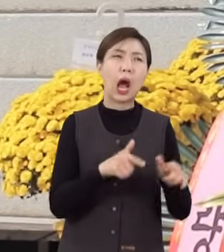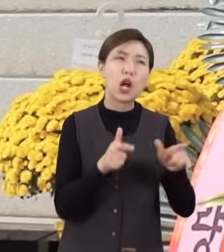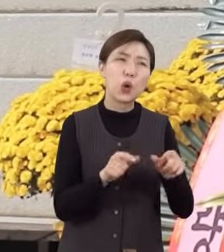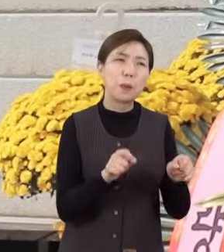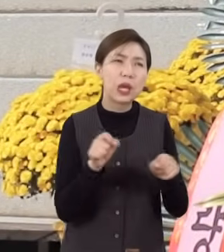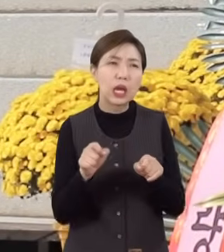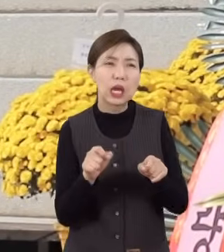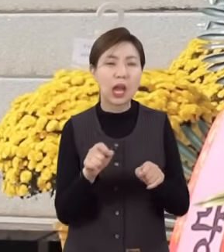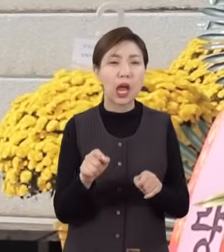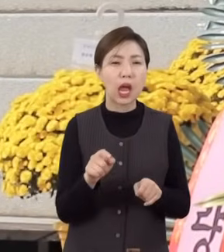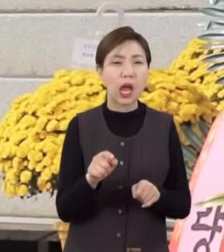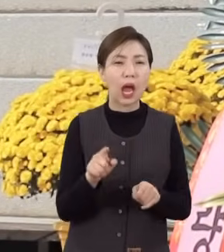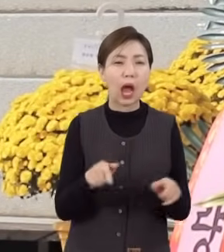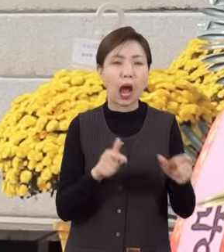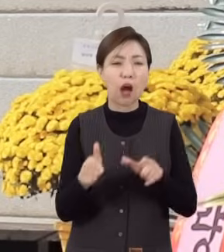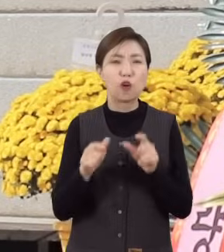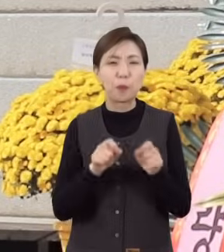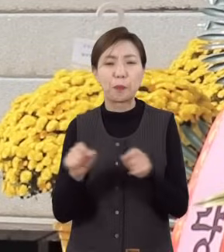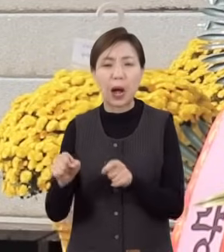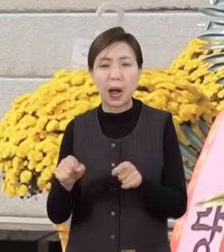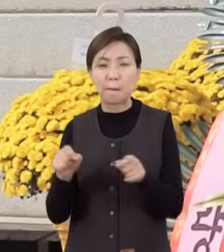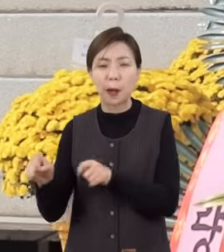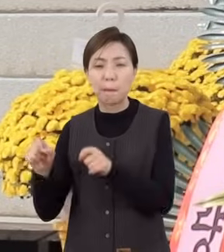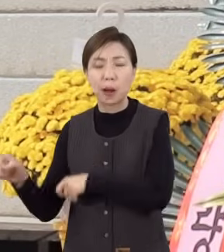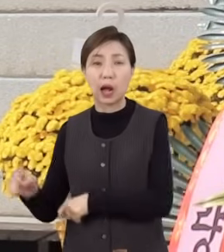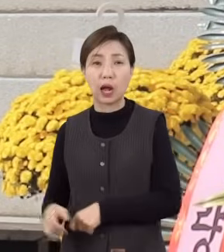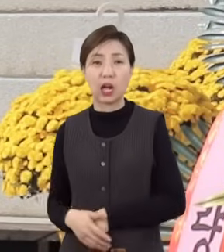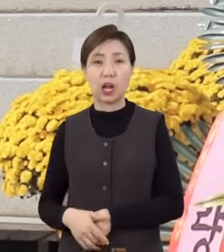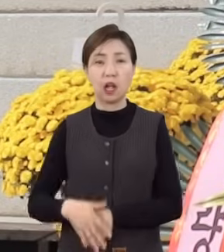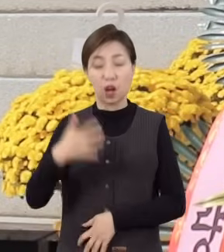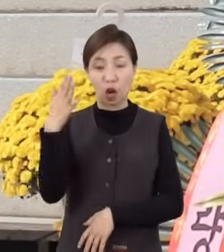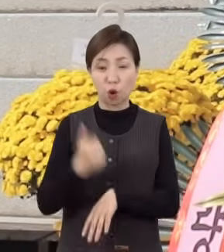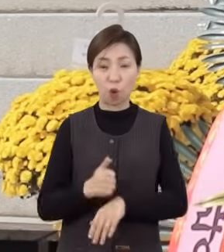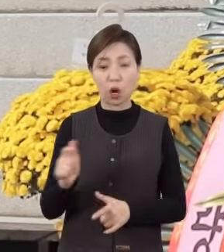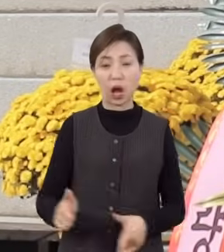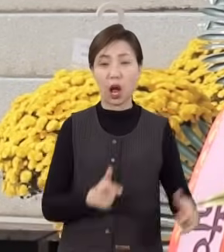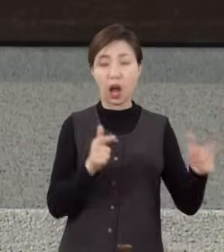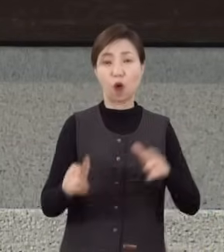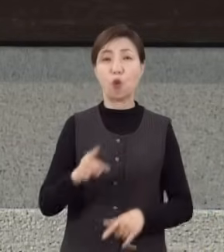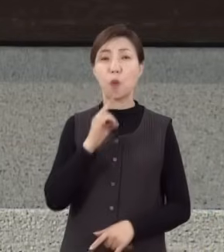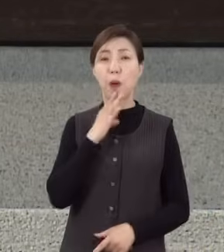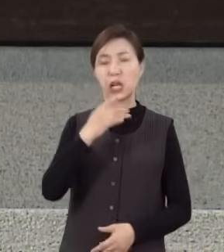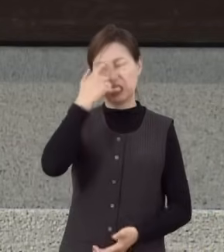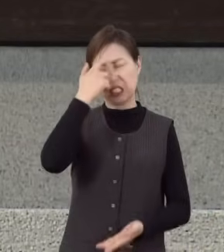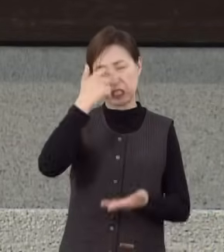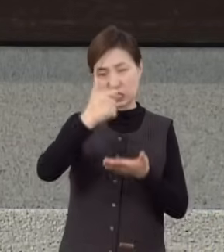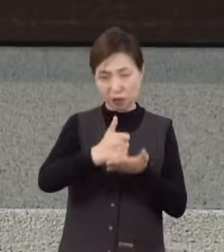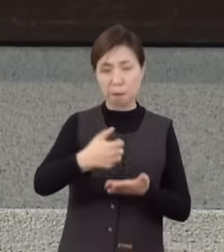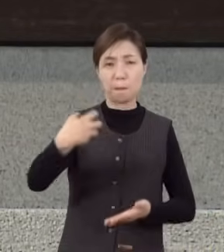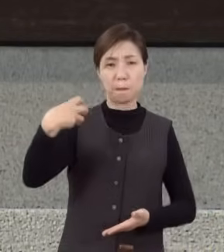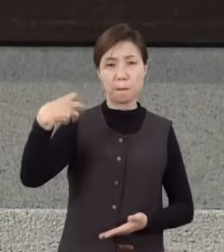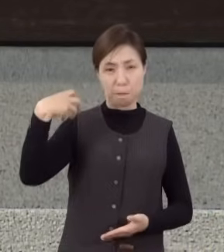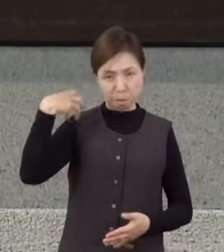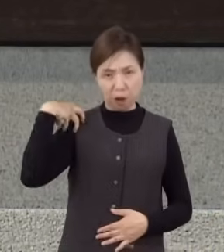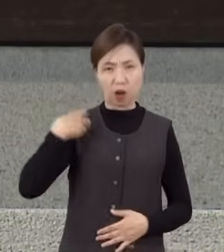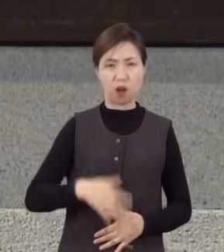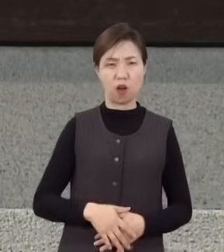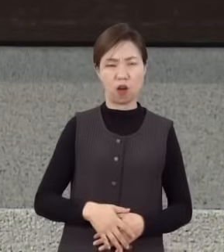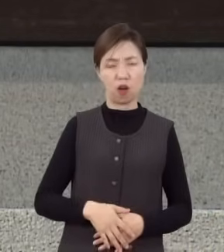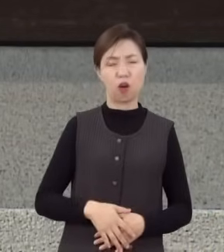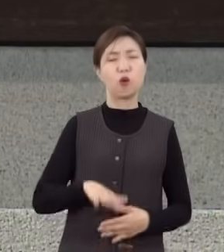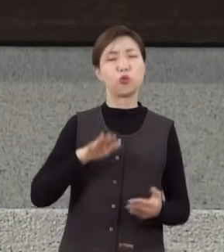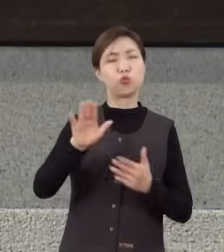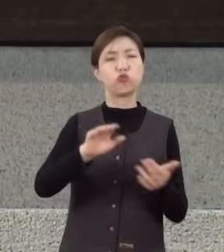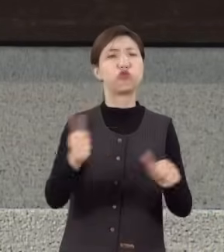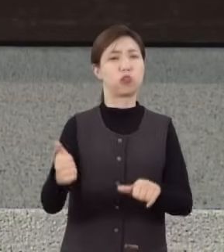하루만 하다가 딱 하루 스님으로 살다가 꽥 하고 죽었어요. 꽥 하고 죽었으니까 다음 생에 뭘로 태어났을 것